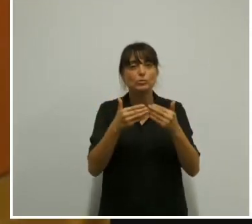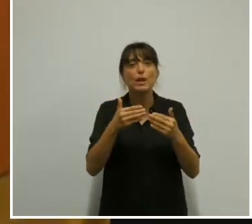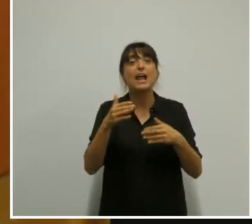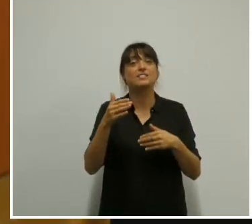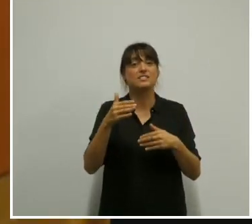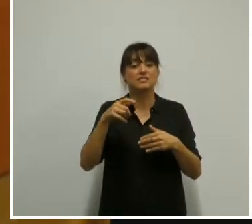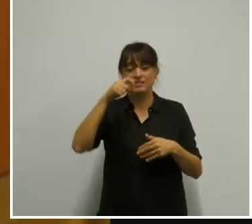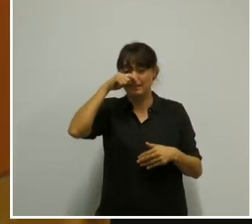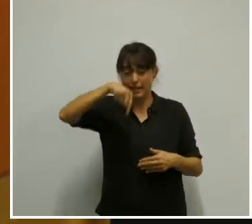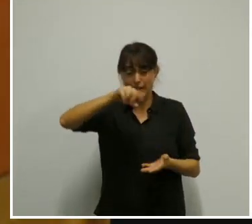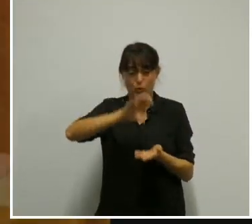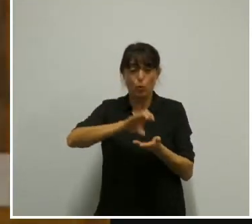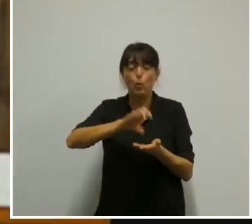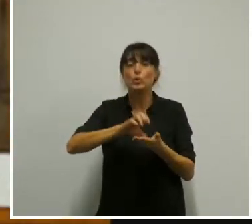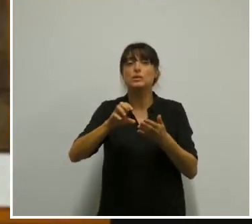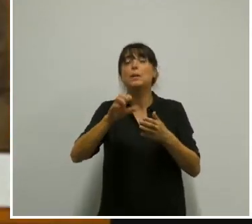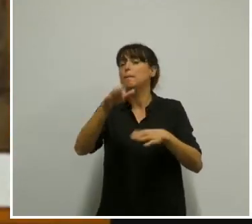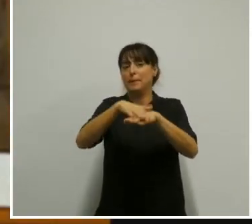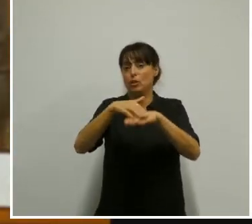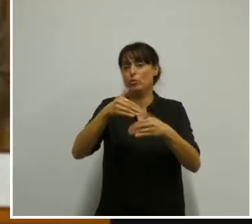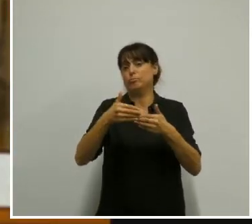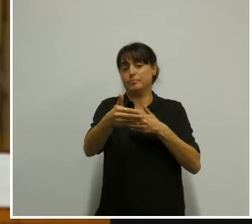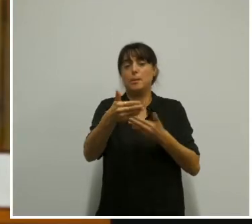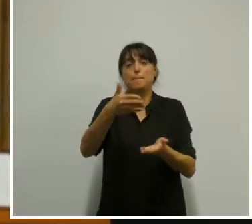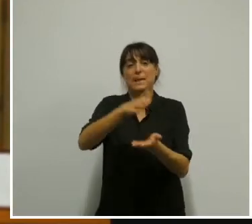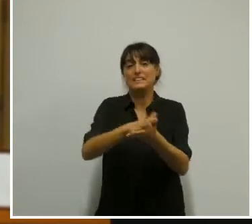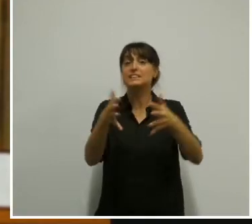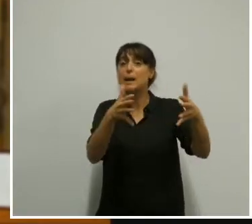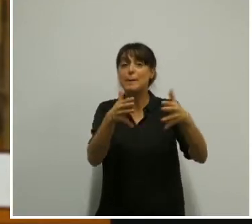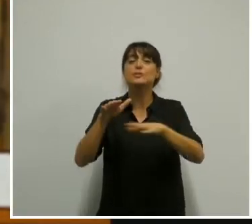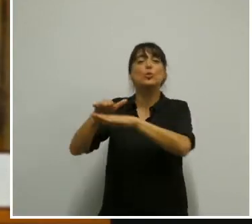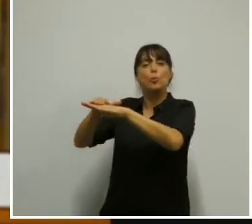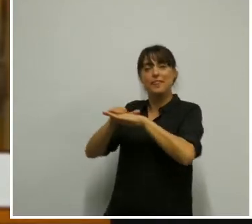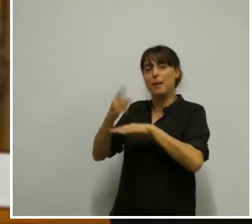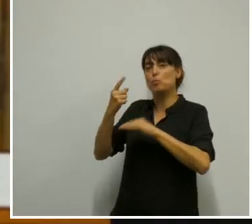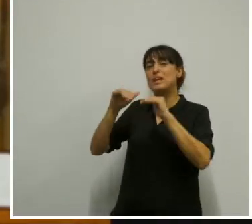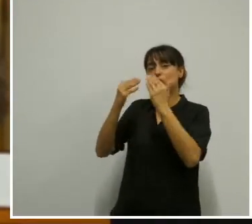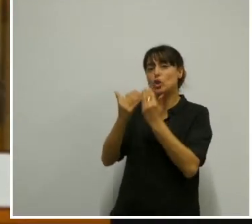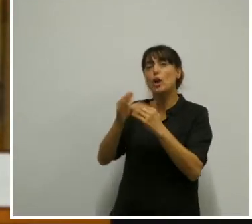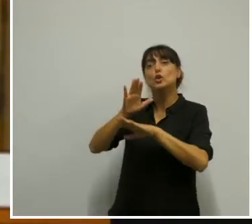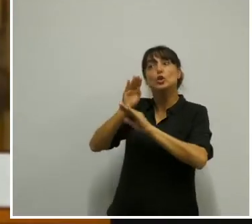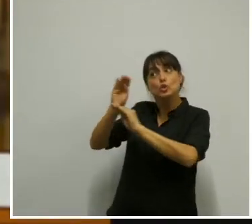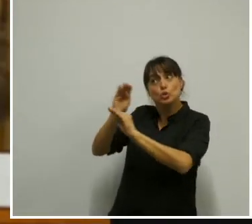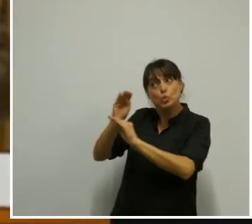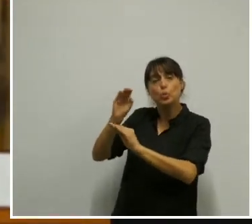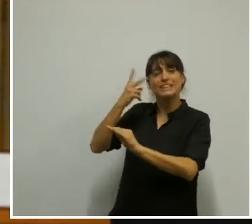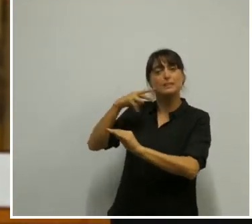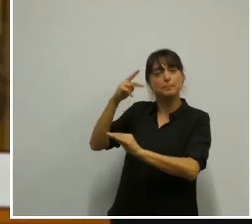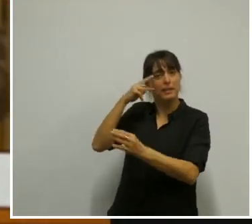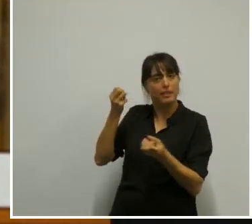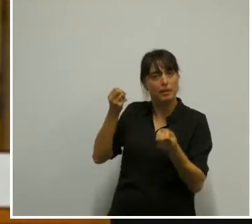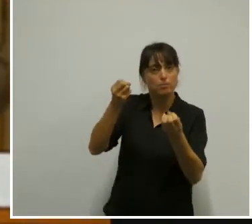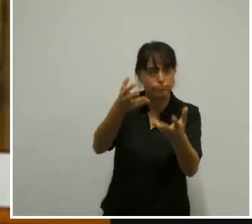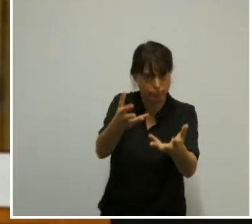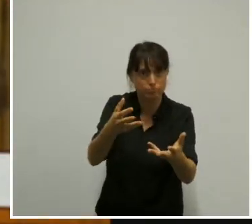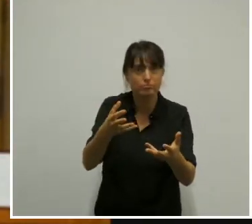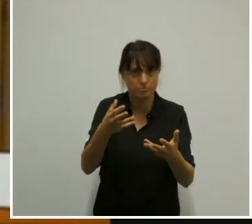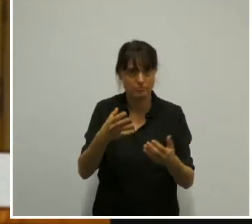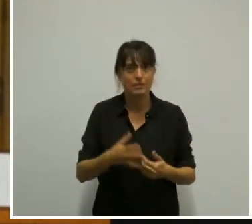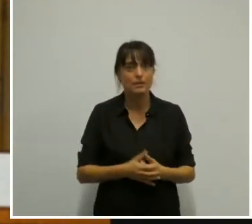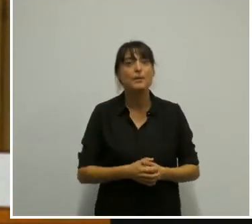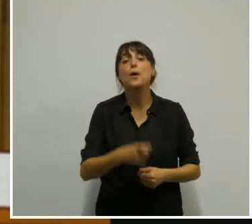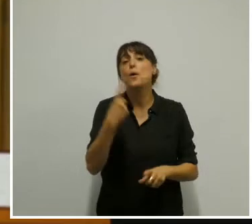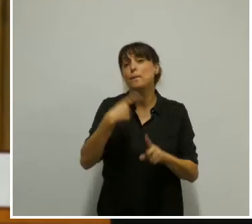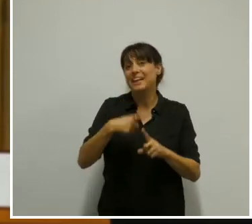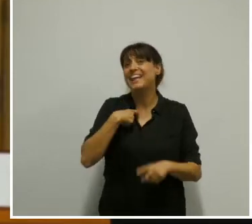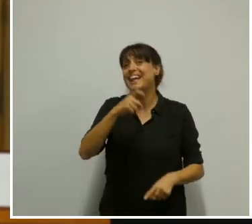així, portarem alguna d'aquestes escoles ja perquè expliqui més el procés concret de transformar en patis l'habitual, el que es fa cada any, que